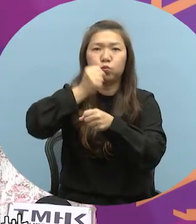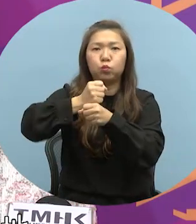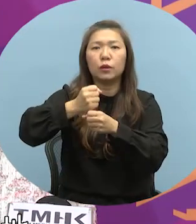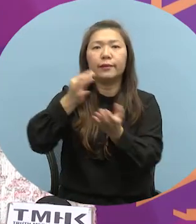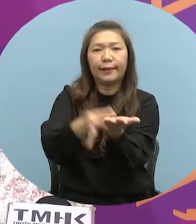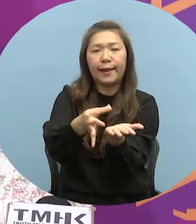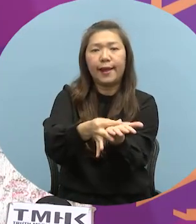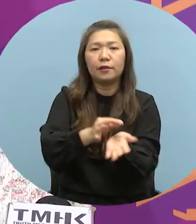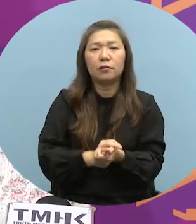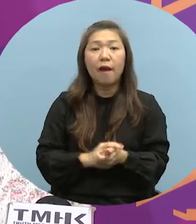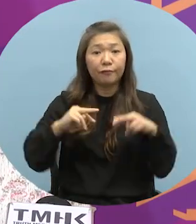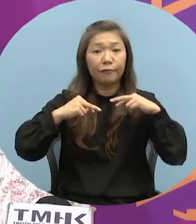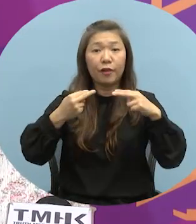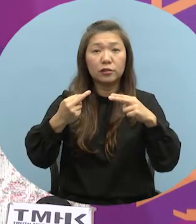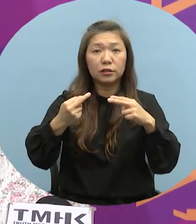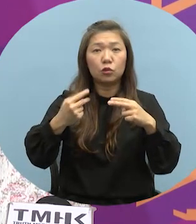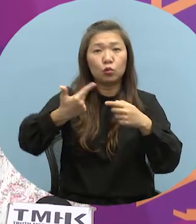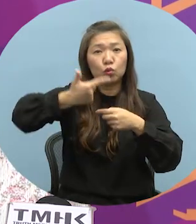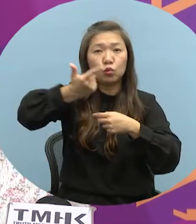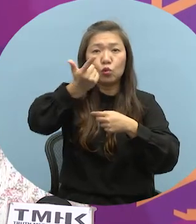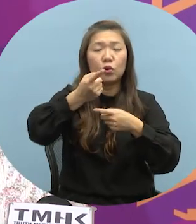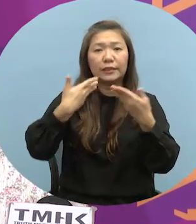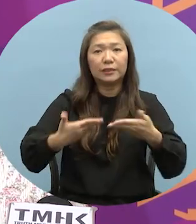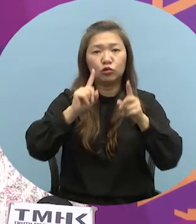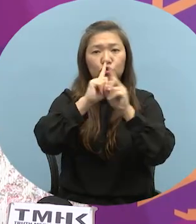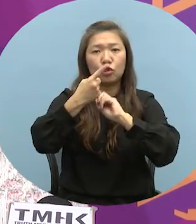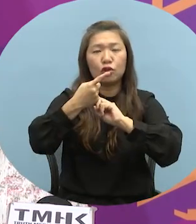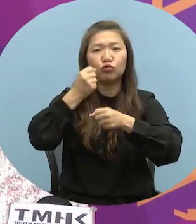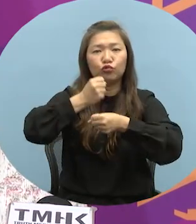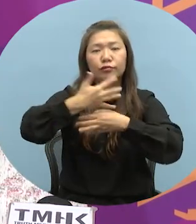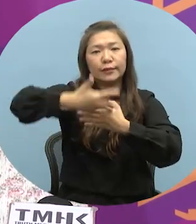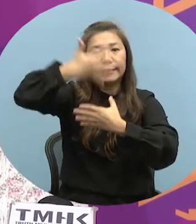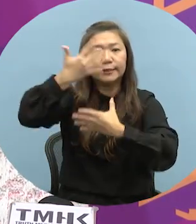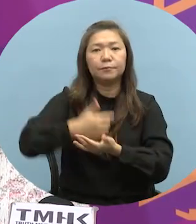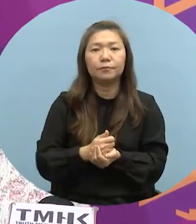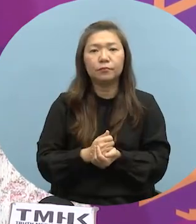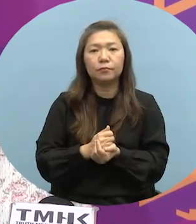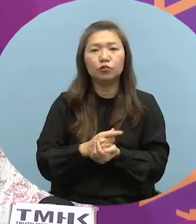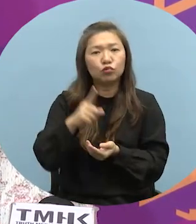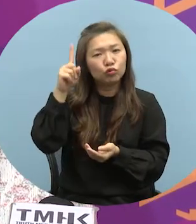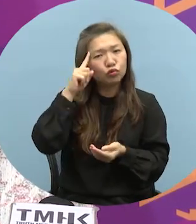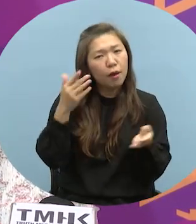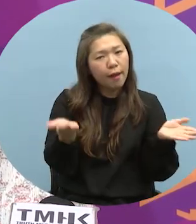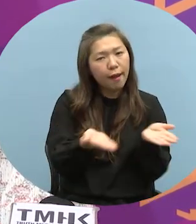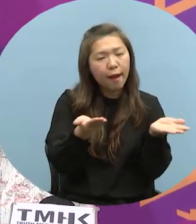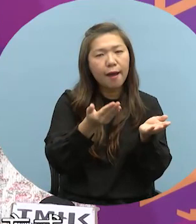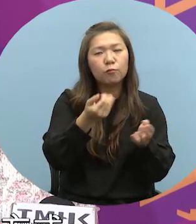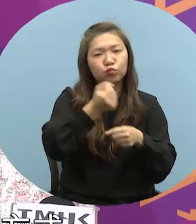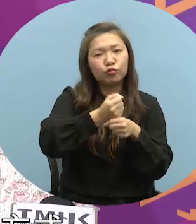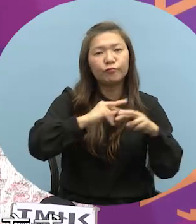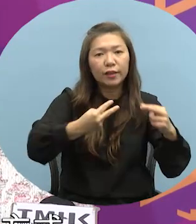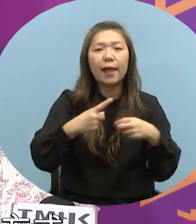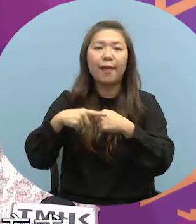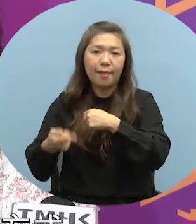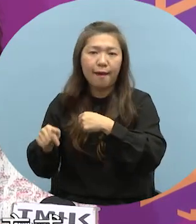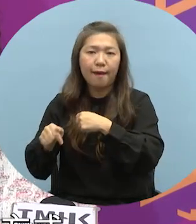地，用来发展呢多层现代产业大楼。一方面呢是推动产业的发展，另